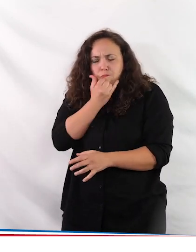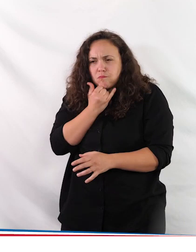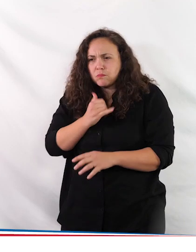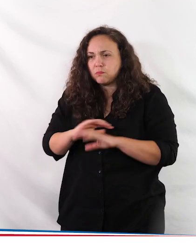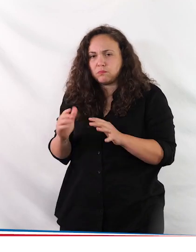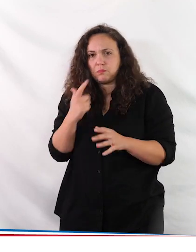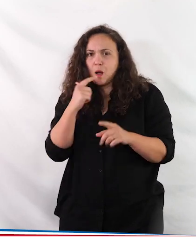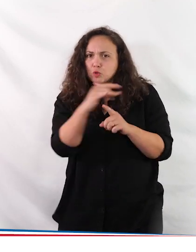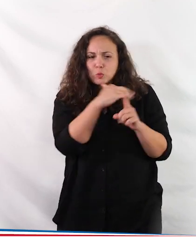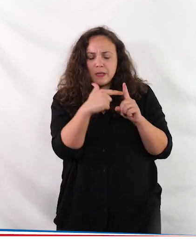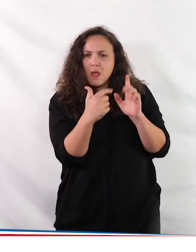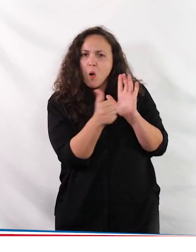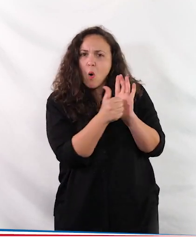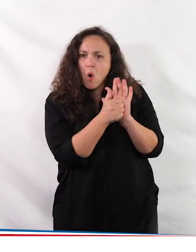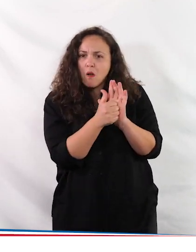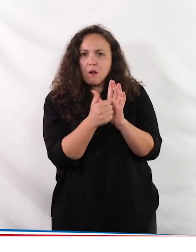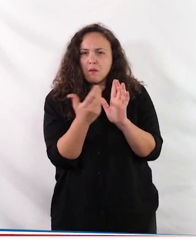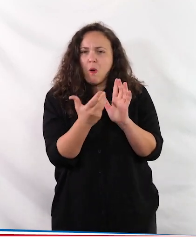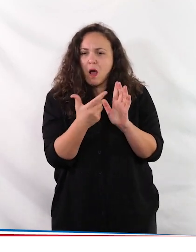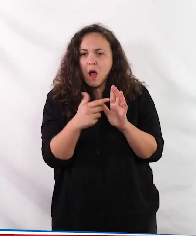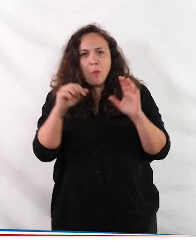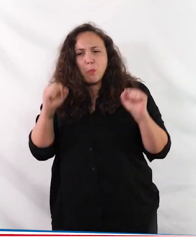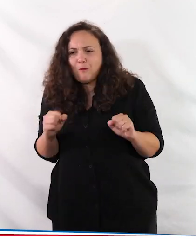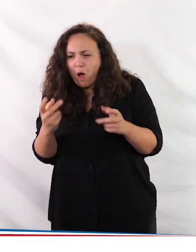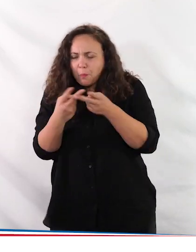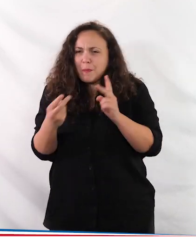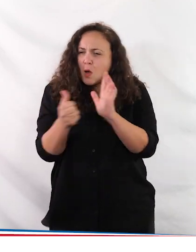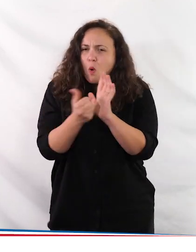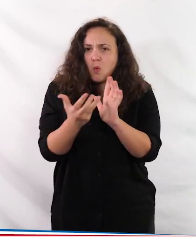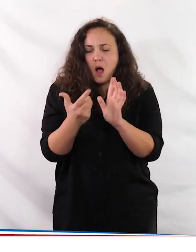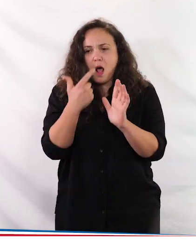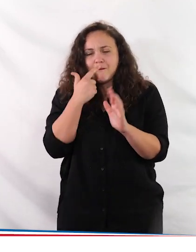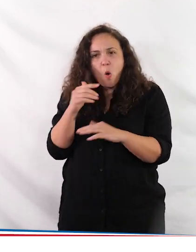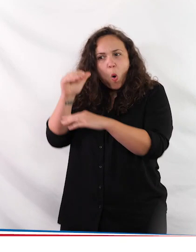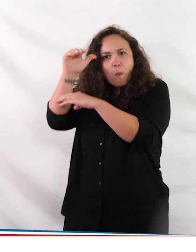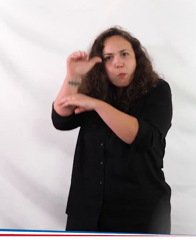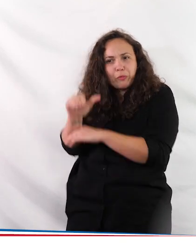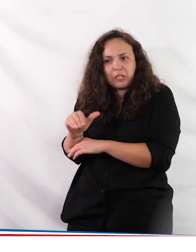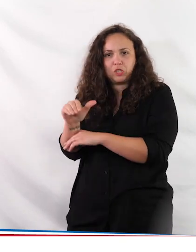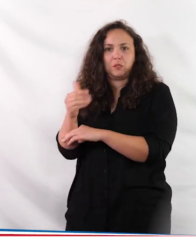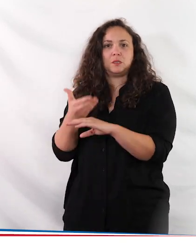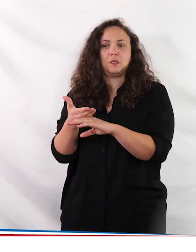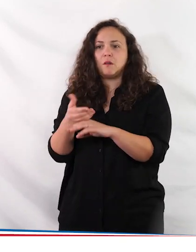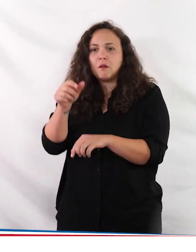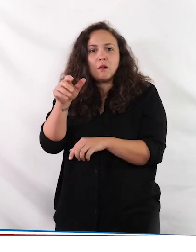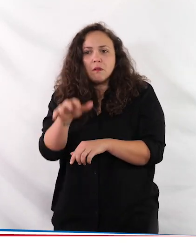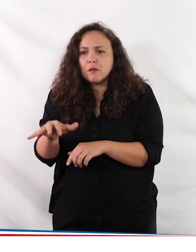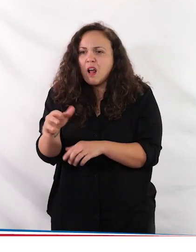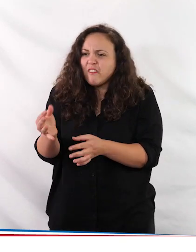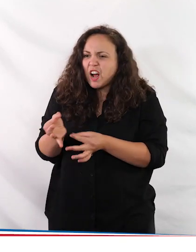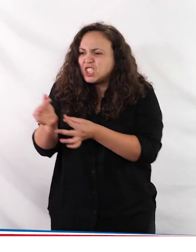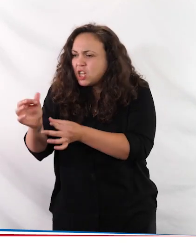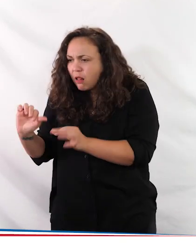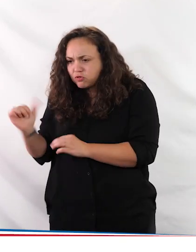des pouvoirs publics, ça doit servir à protéger, à prendre en compte la fragilité de ce que nous sommes. Et en fait, cette